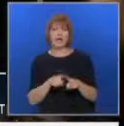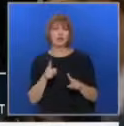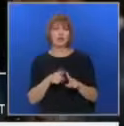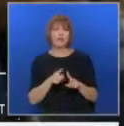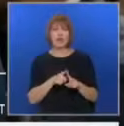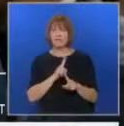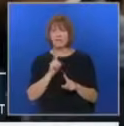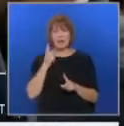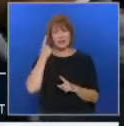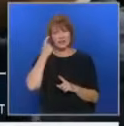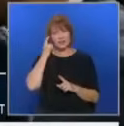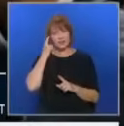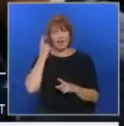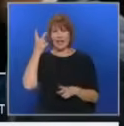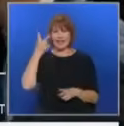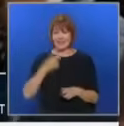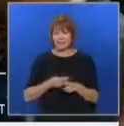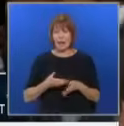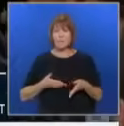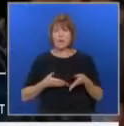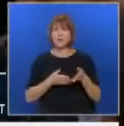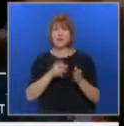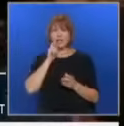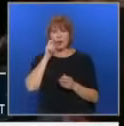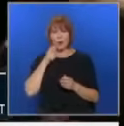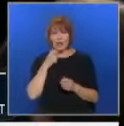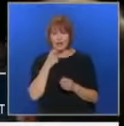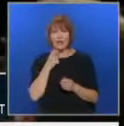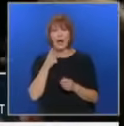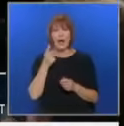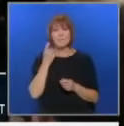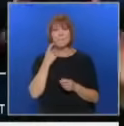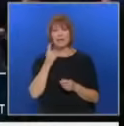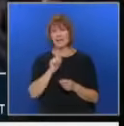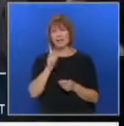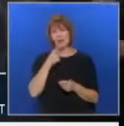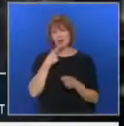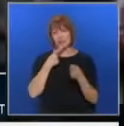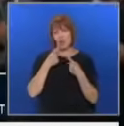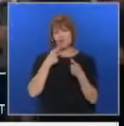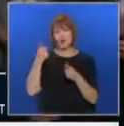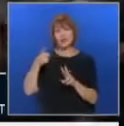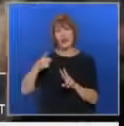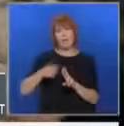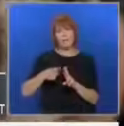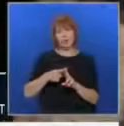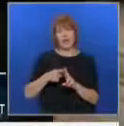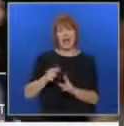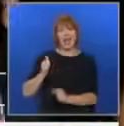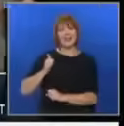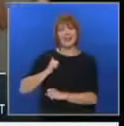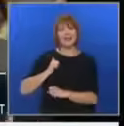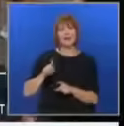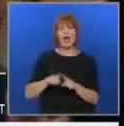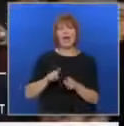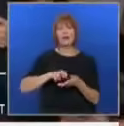прекрати помощта за Украйна. Твърди, че е абсурдна позицията на Байден, че не може да преговаря с Путин. Казва, че НАТО е като данък за